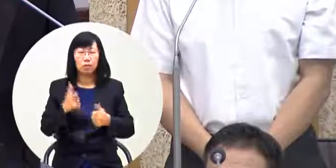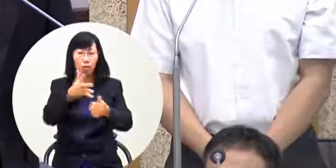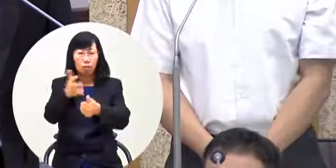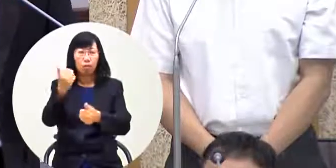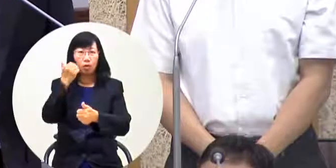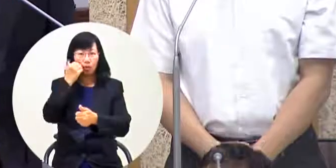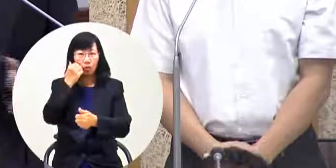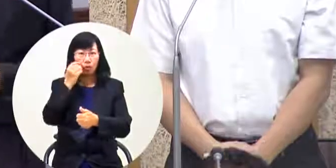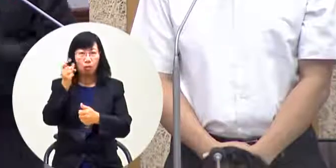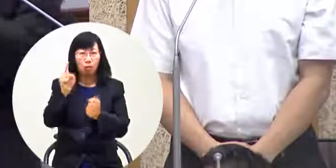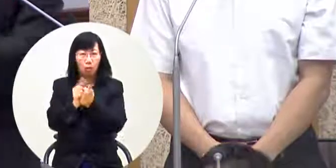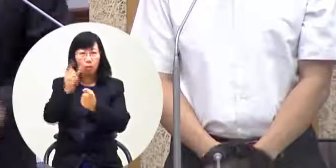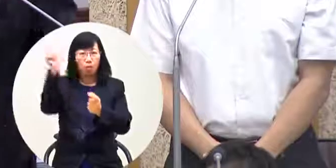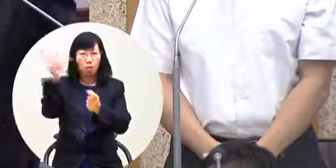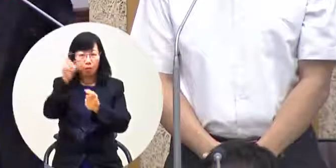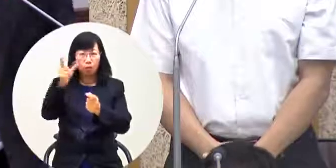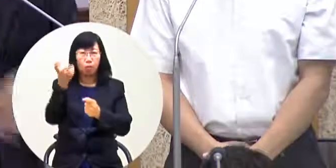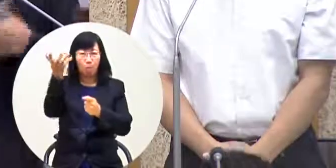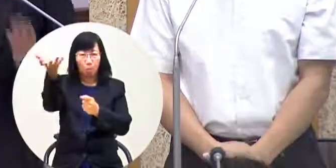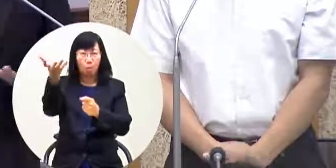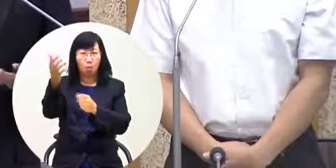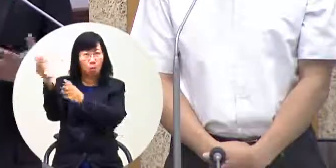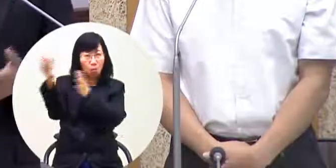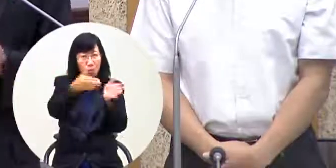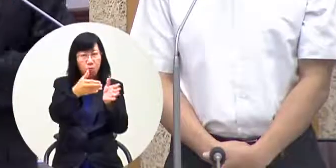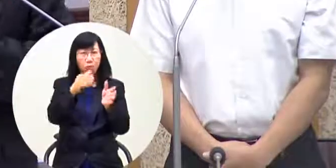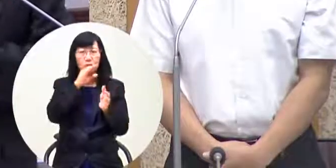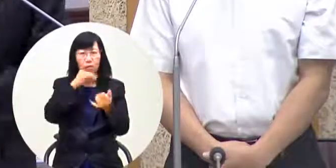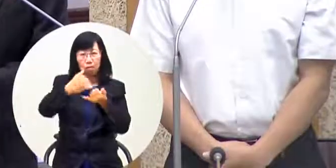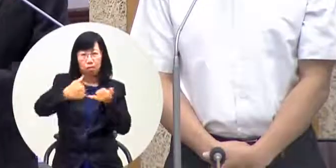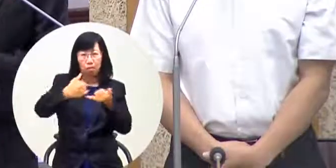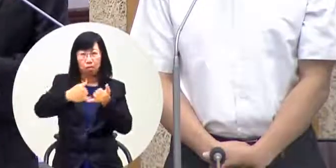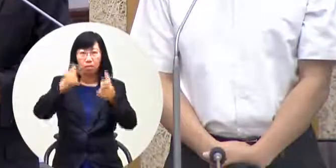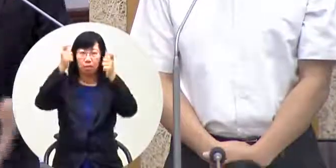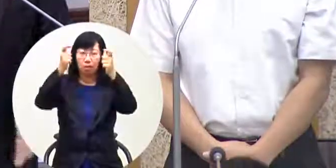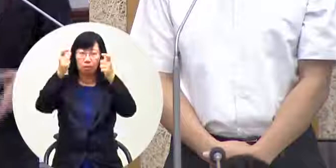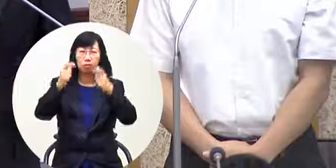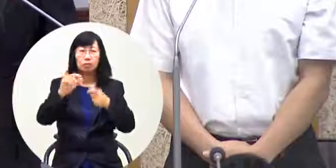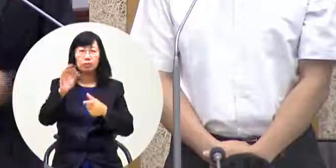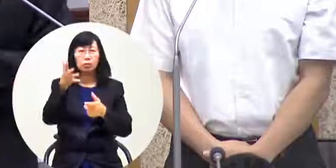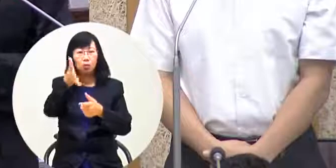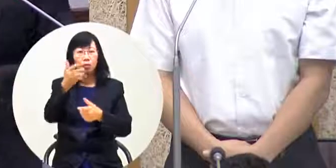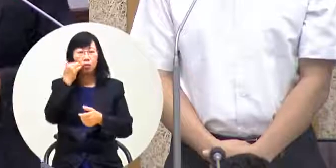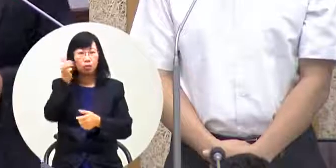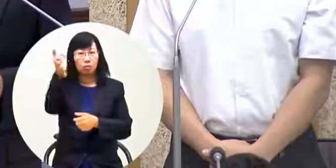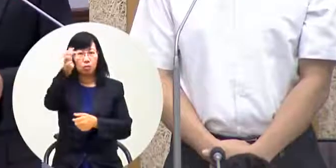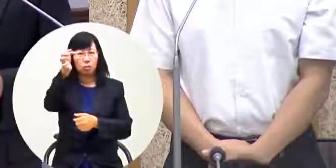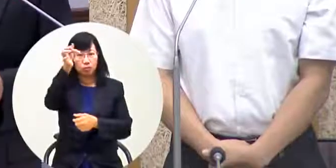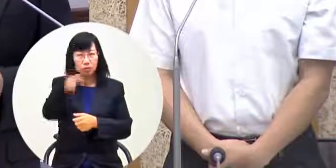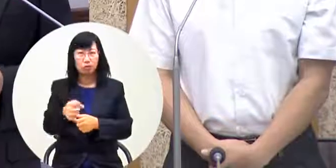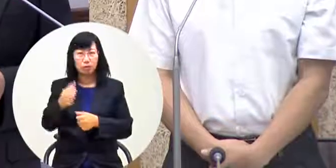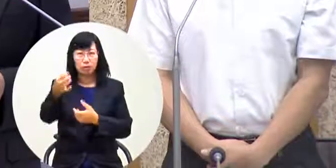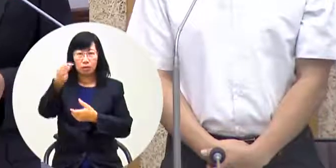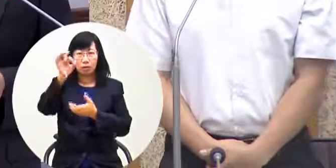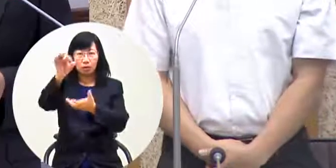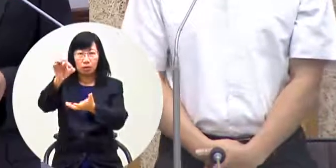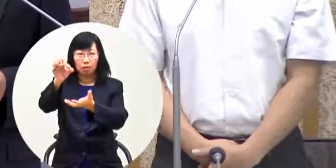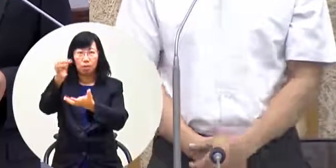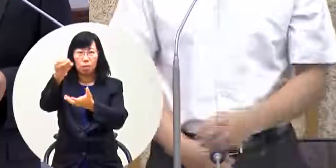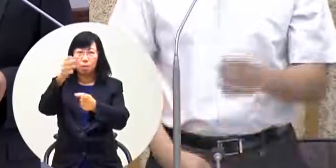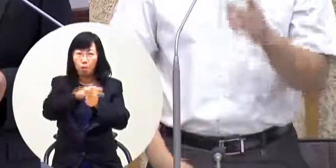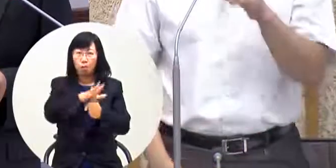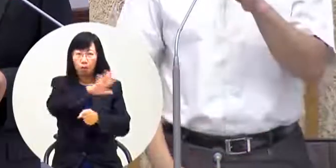扫，我们这花50亿，整个如果都荷兰，会不会事倍功半？我问这个问题，会不会？